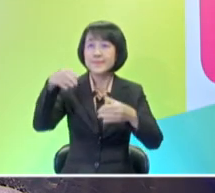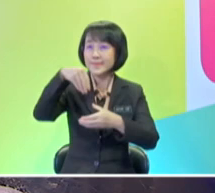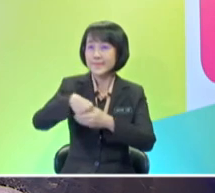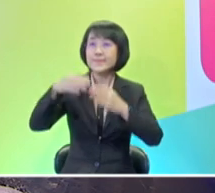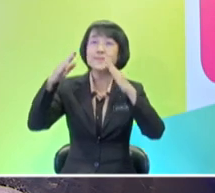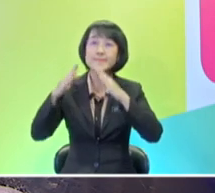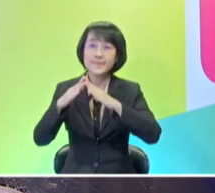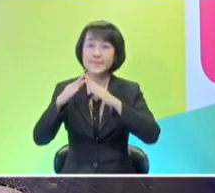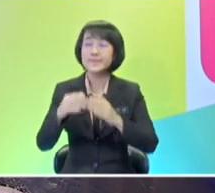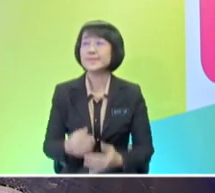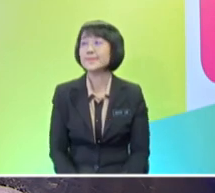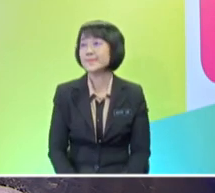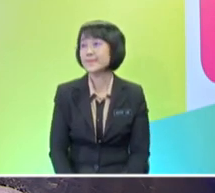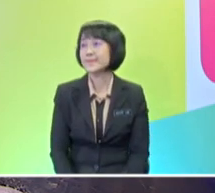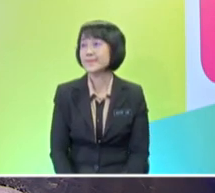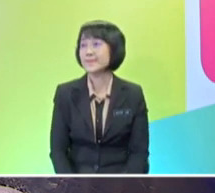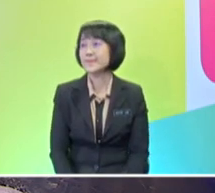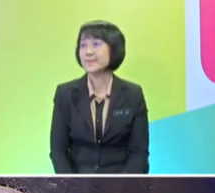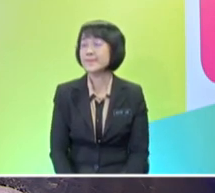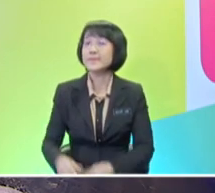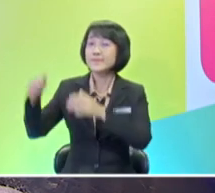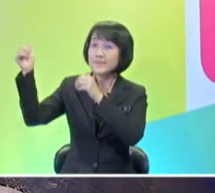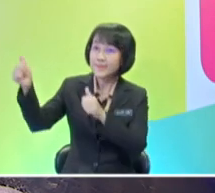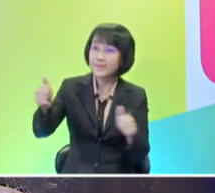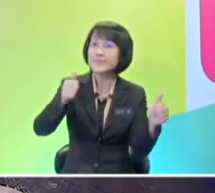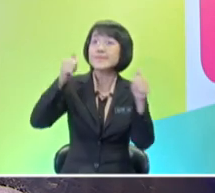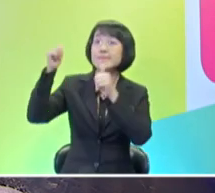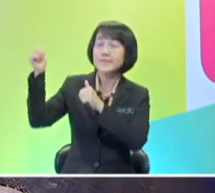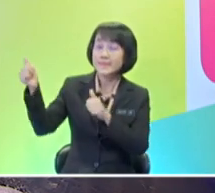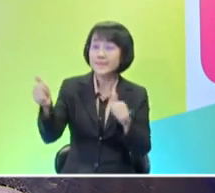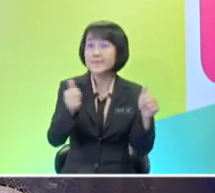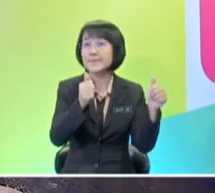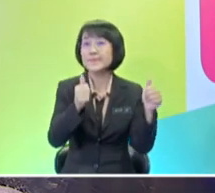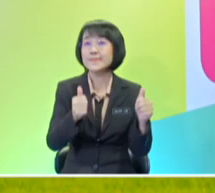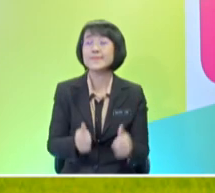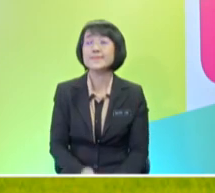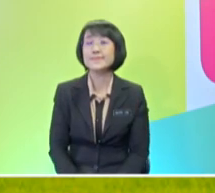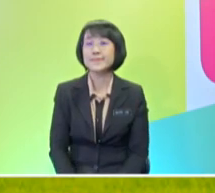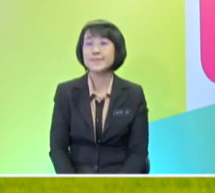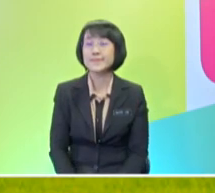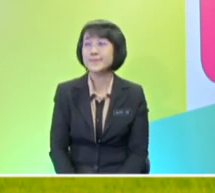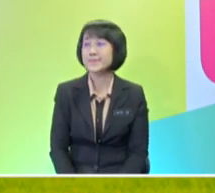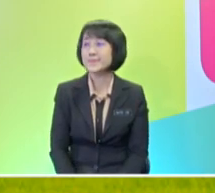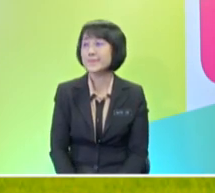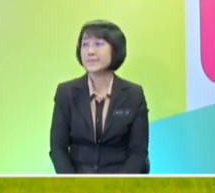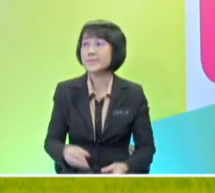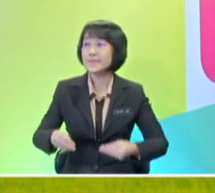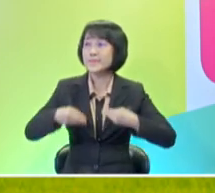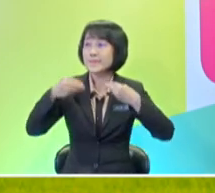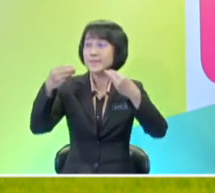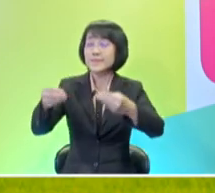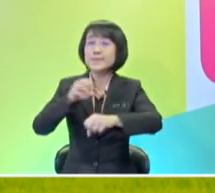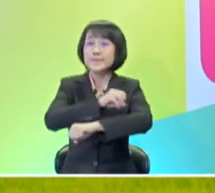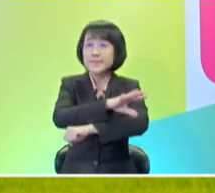dan yang ketiga angin juga merupakan salah satu faktor yang memberi kesan terhadap